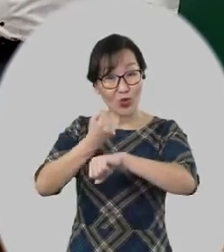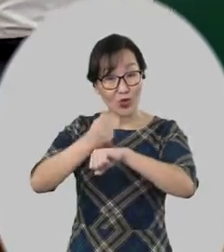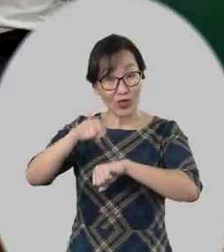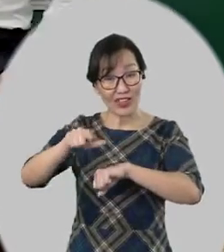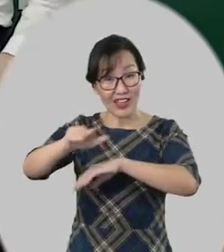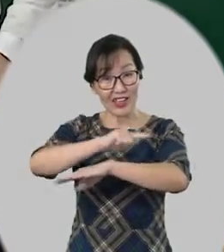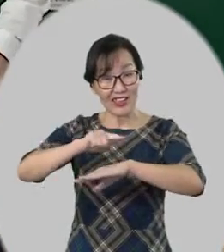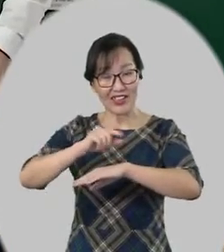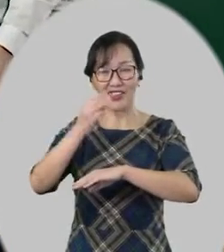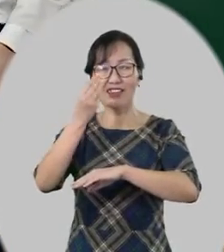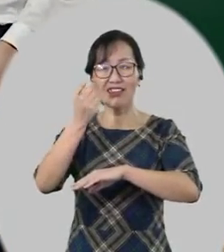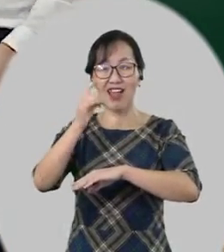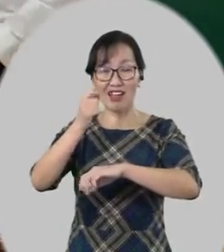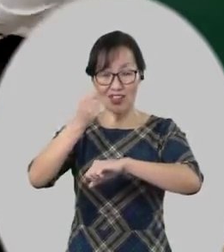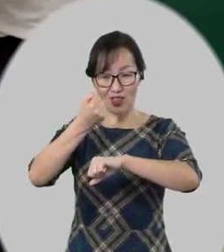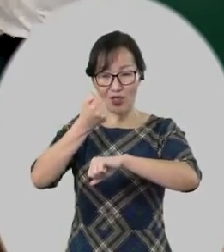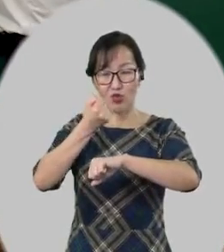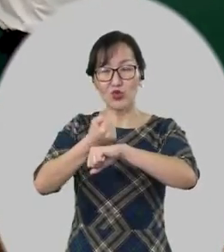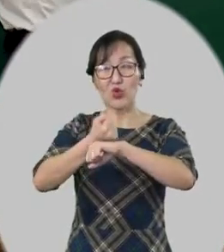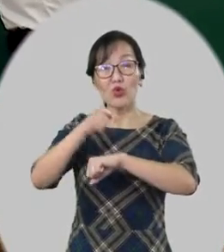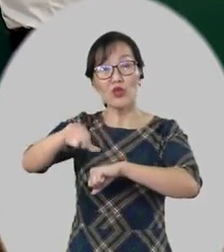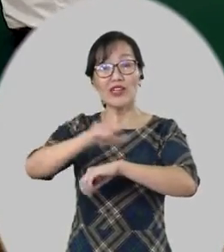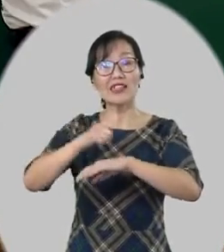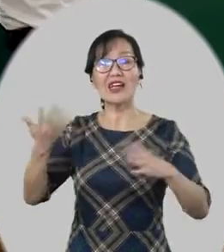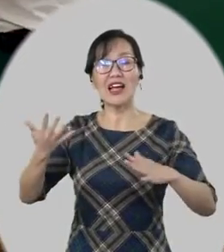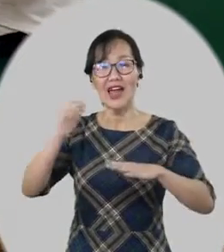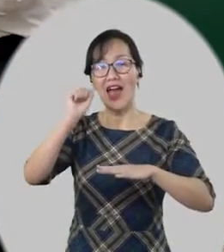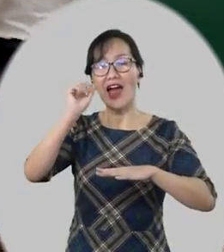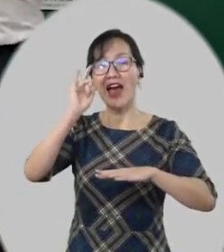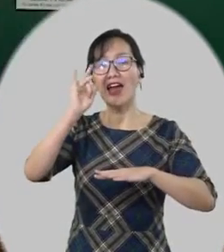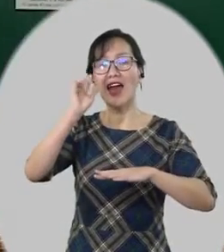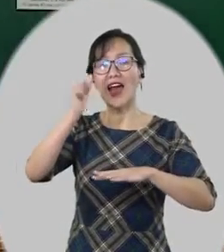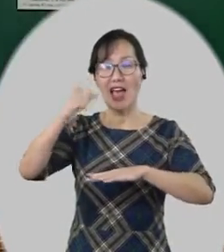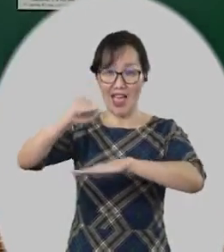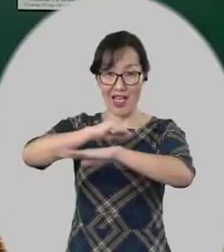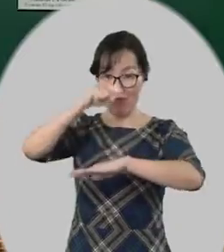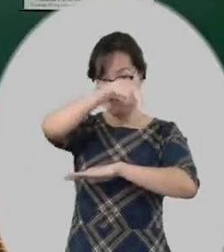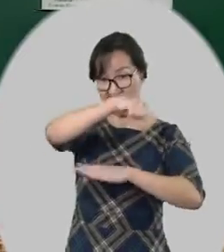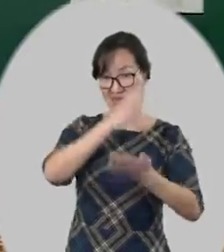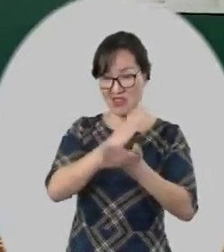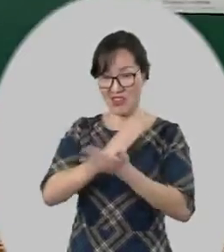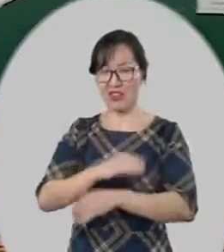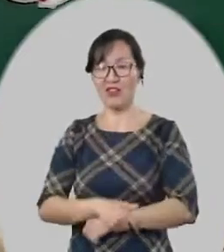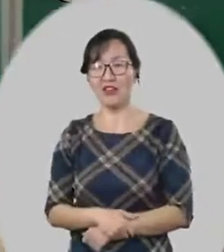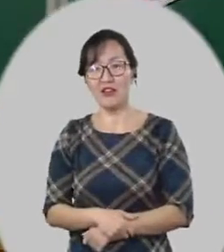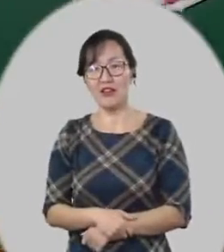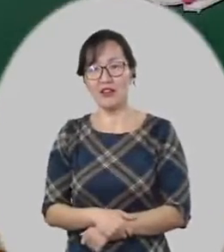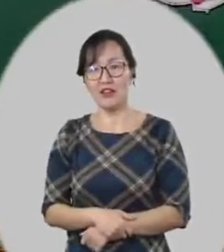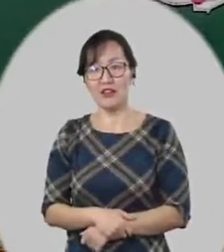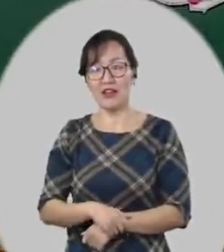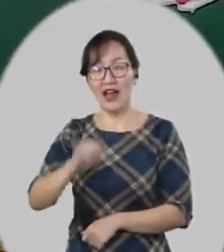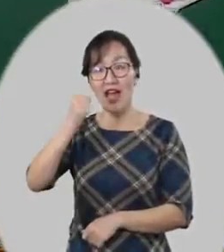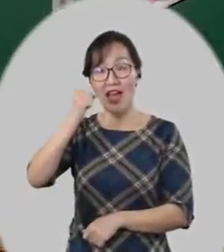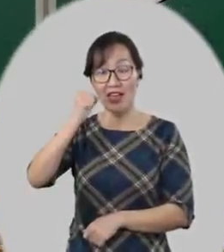нь хэлсэн Тайхар чулуу бол Архангай аймгийн нутагт орчдгоо гэж хэлжээ. За, тэгвэл